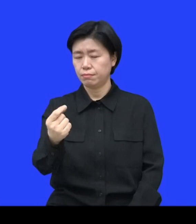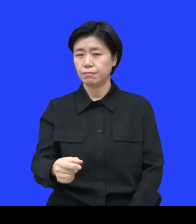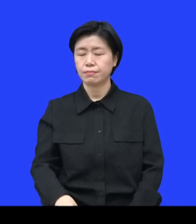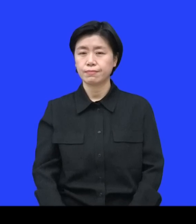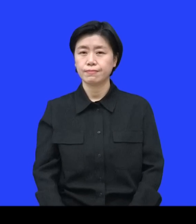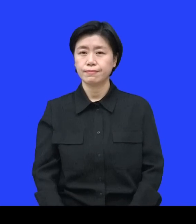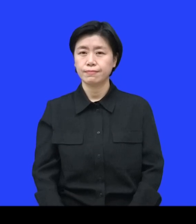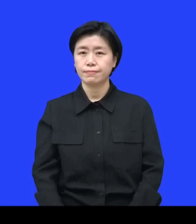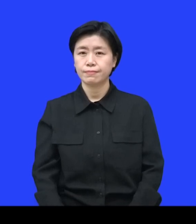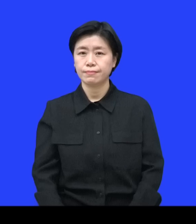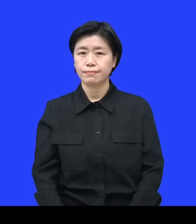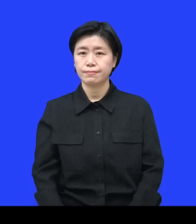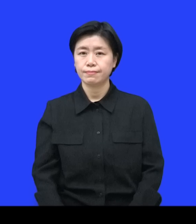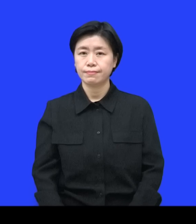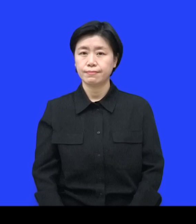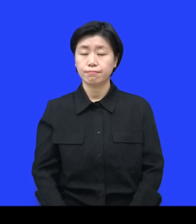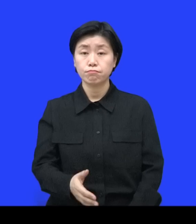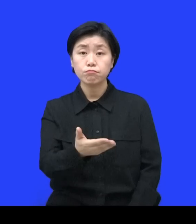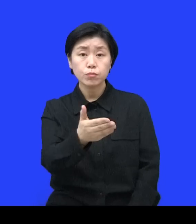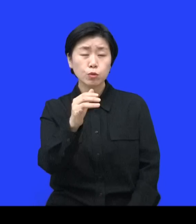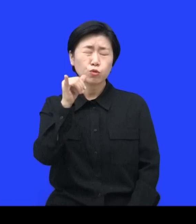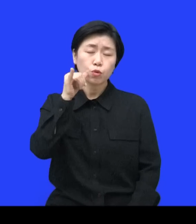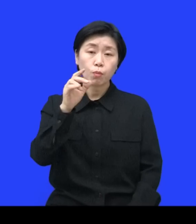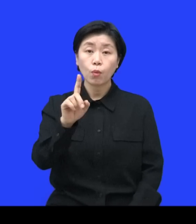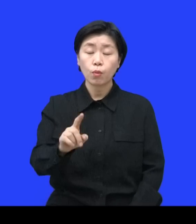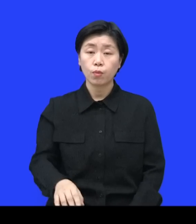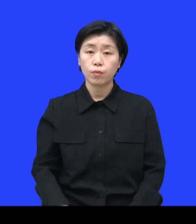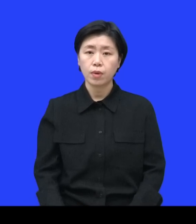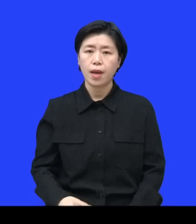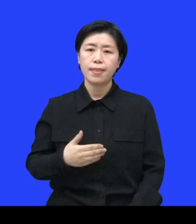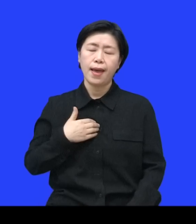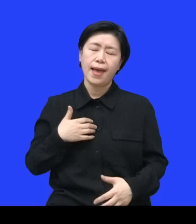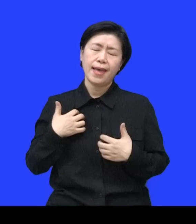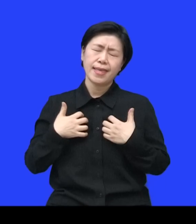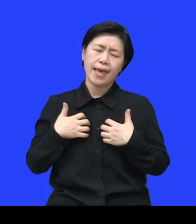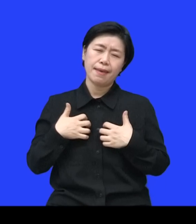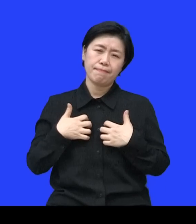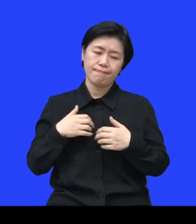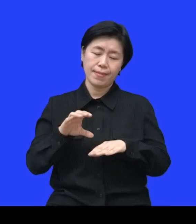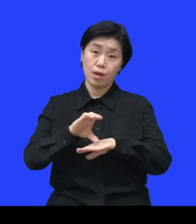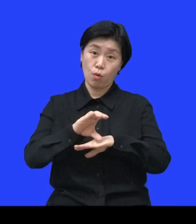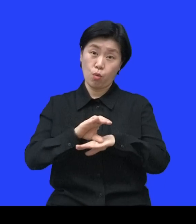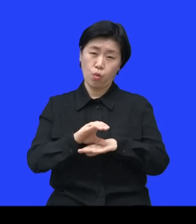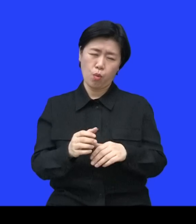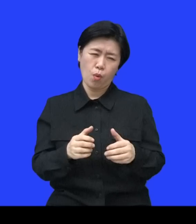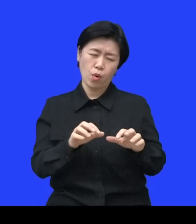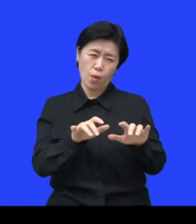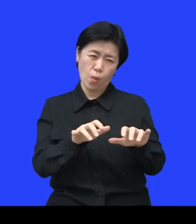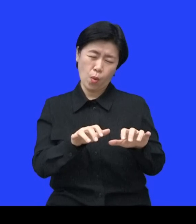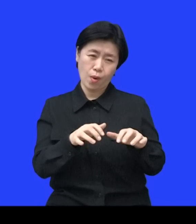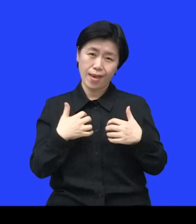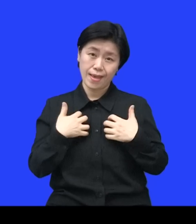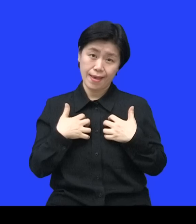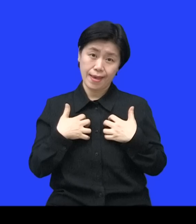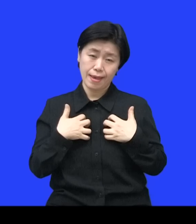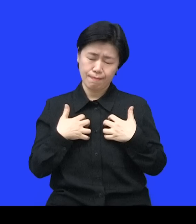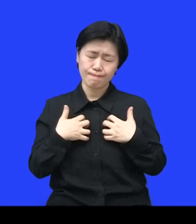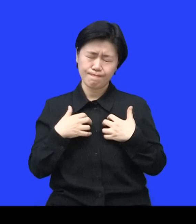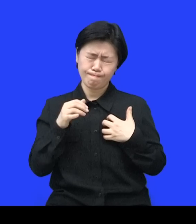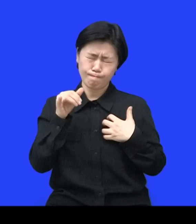중독에 빠지셨었어요? 저는 게임 중독이었어요. 게임 잘하게 생기지 않았나요? 네, 맞아요. 잘하게